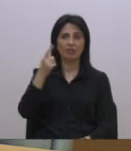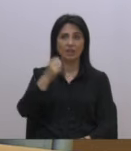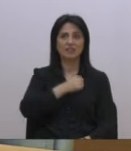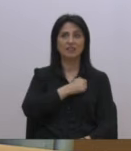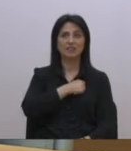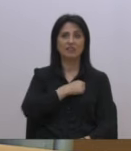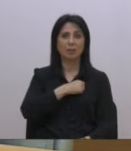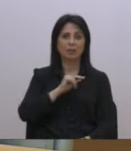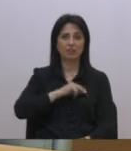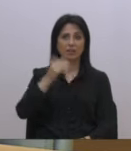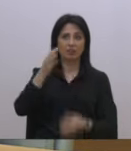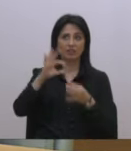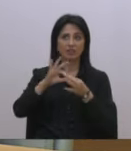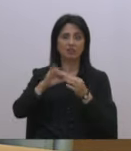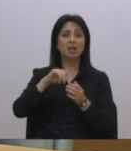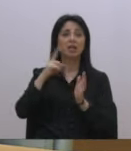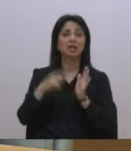სამხედრო უწყებას.